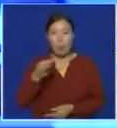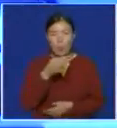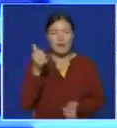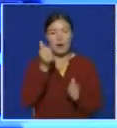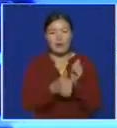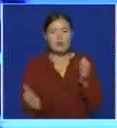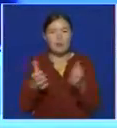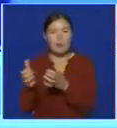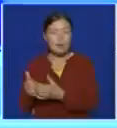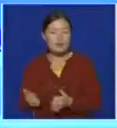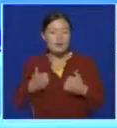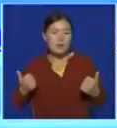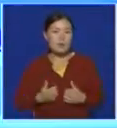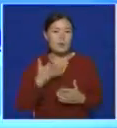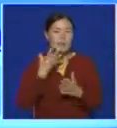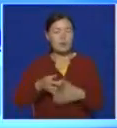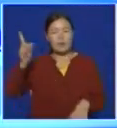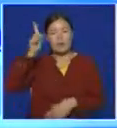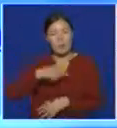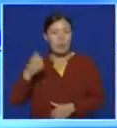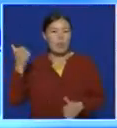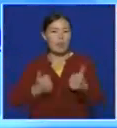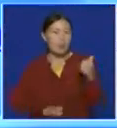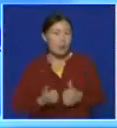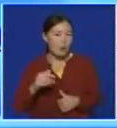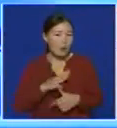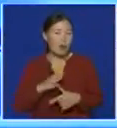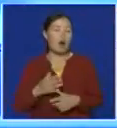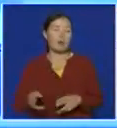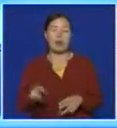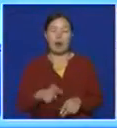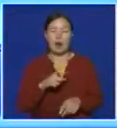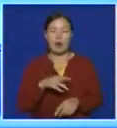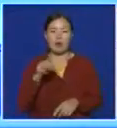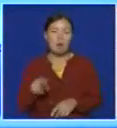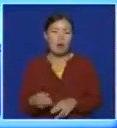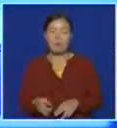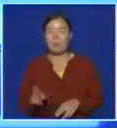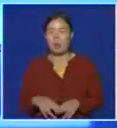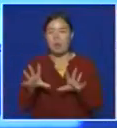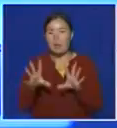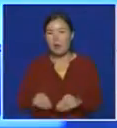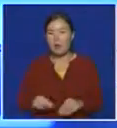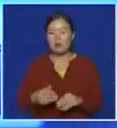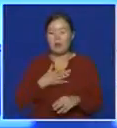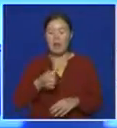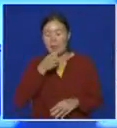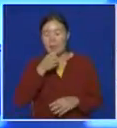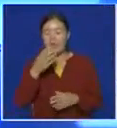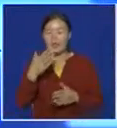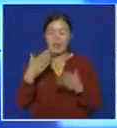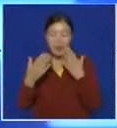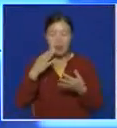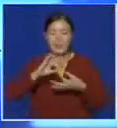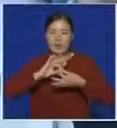команд старалась продемонстрировать все свои знания, компетентность в 7 различных этапах. Накал страстей был нешуточный, мои коллеги поделятся